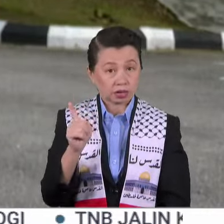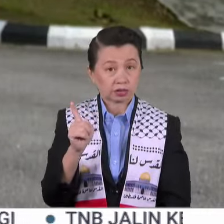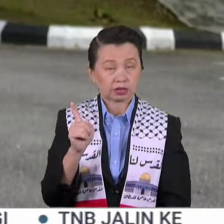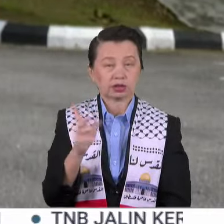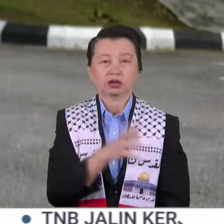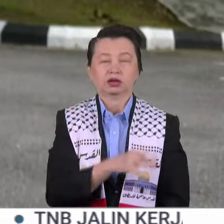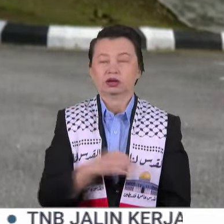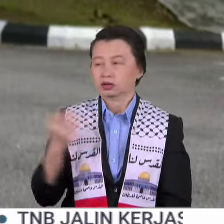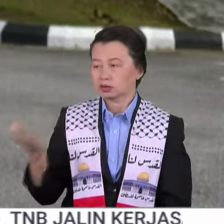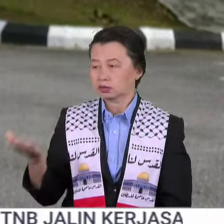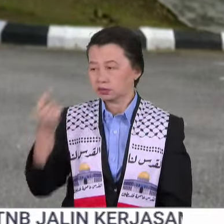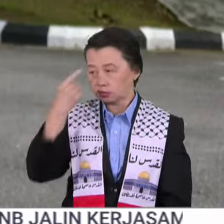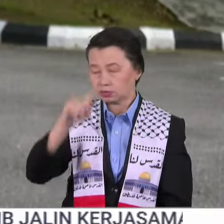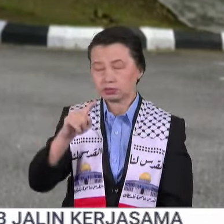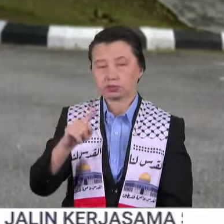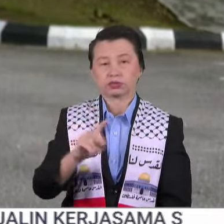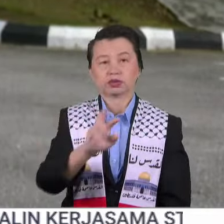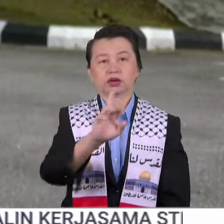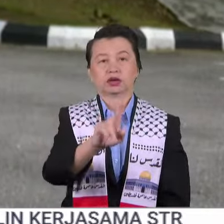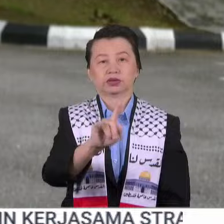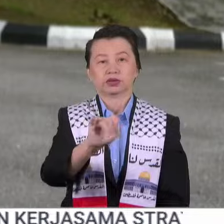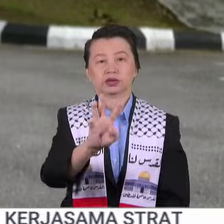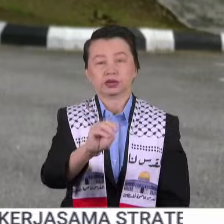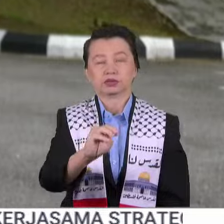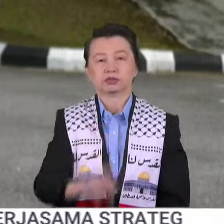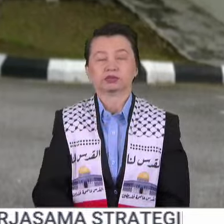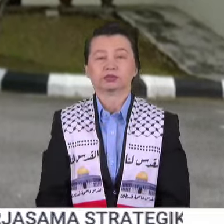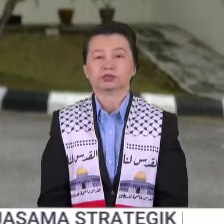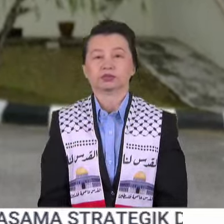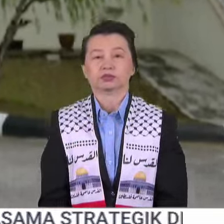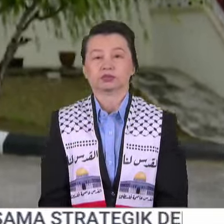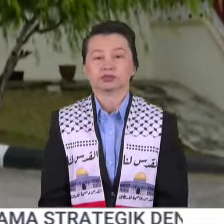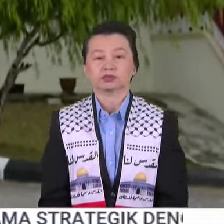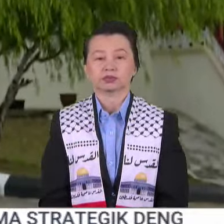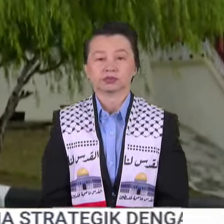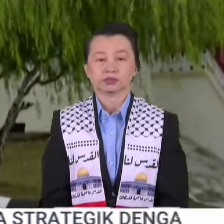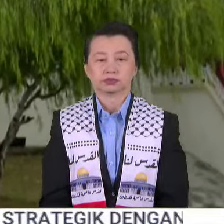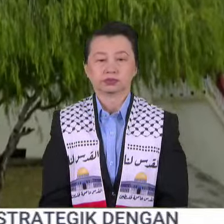Zain, laporan JAKIM untuk RTM.